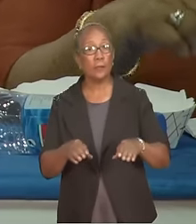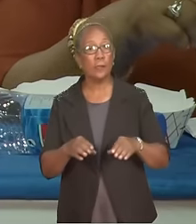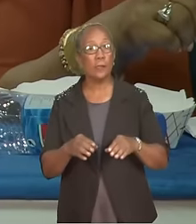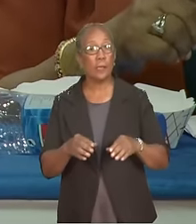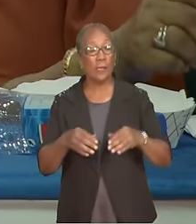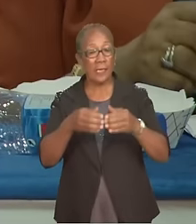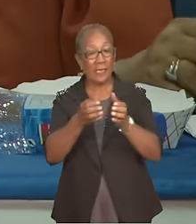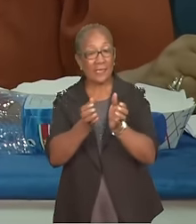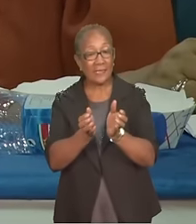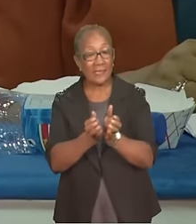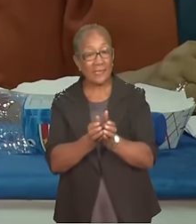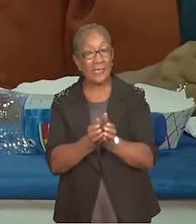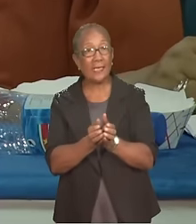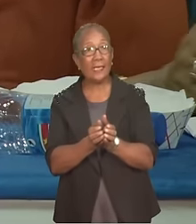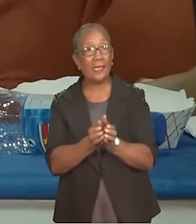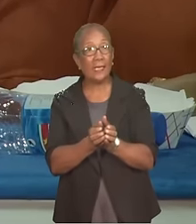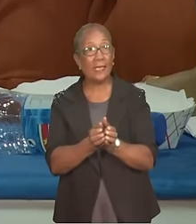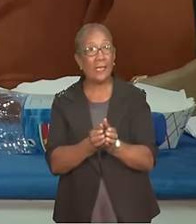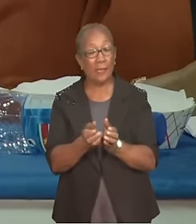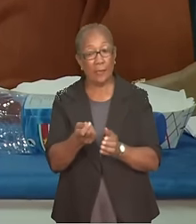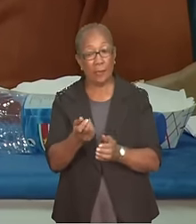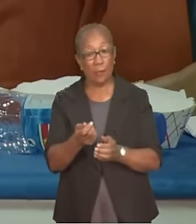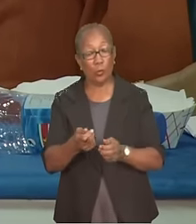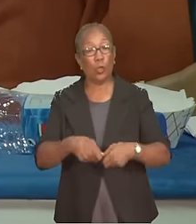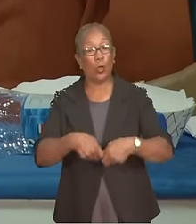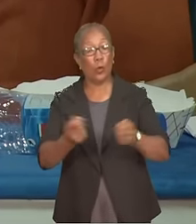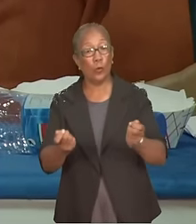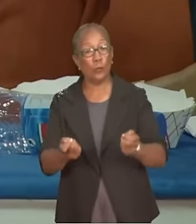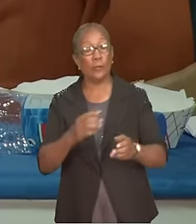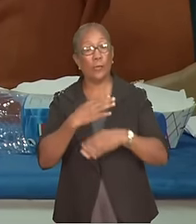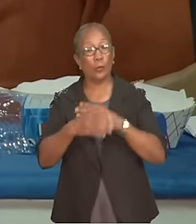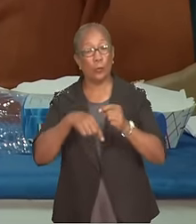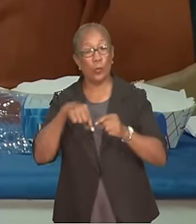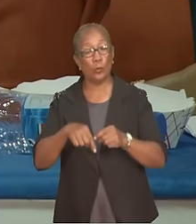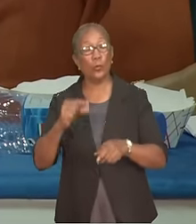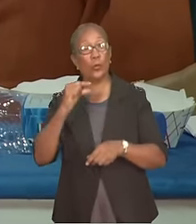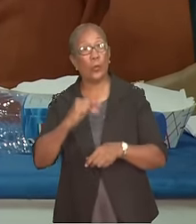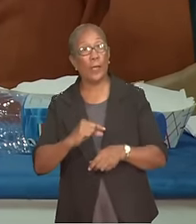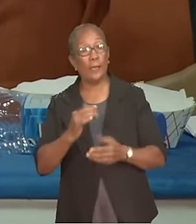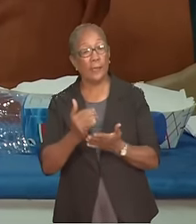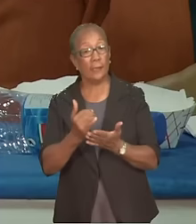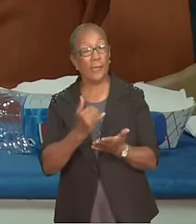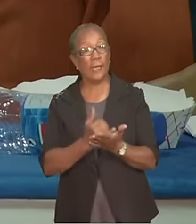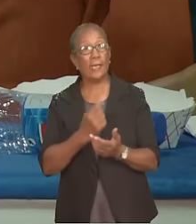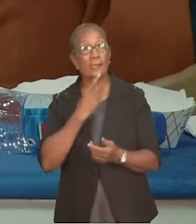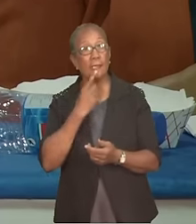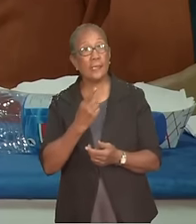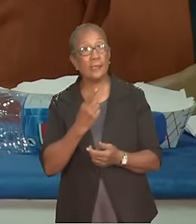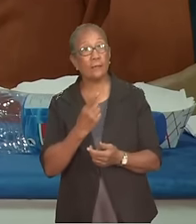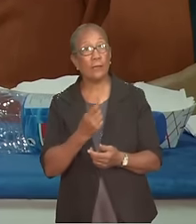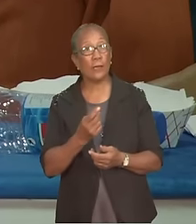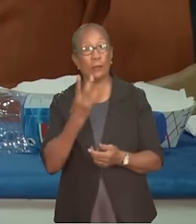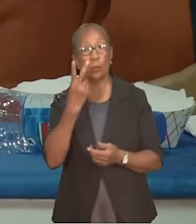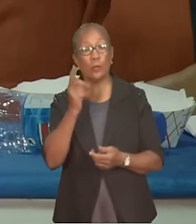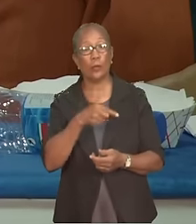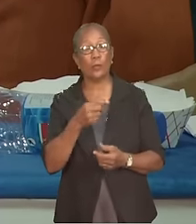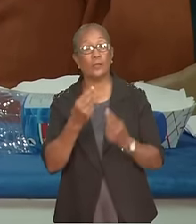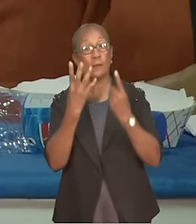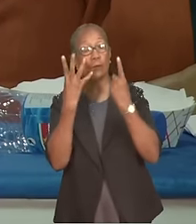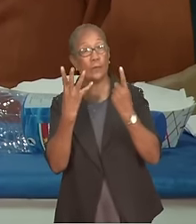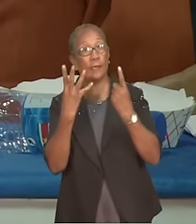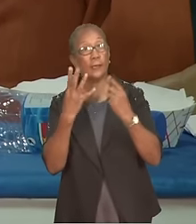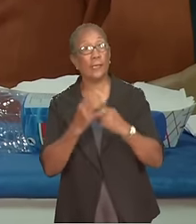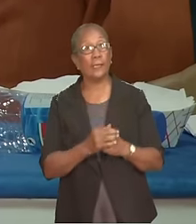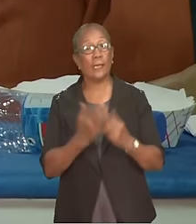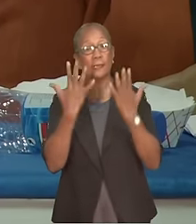zullen moeten uitvoeren. Dat gebeurt nu veel te weinig. De laatste was volgens mij van 2014. Dat is